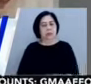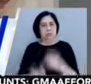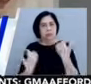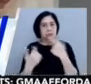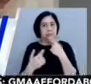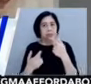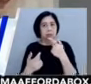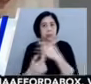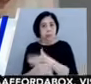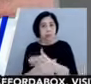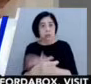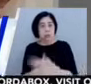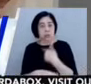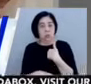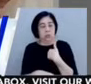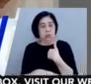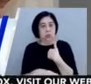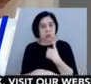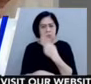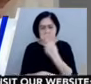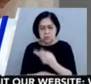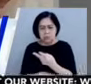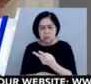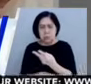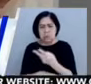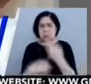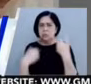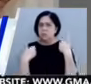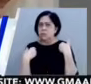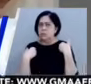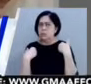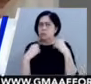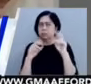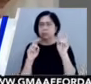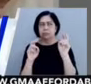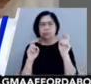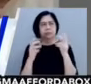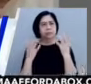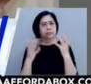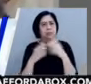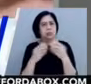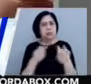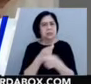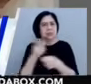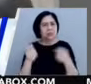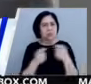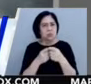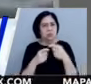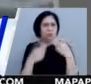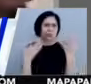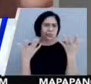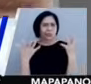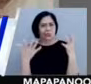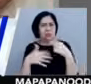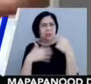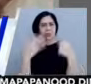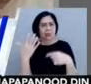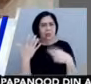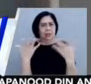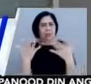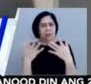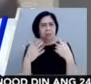ko nakita niya Meron siyang parang ah ah transaction chuchu chuchu ganyan na success